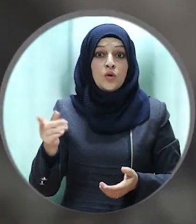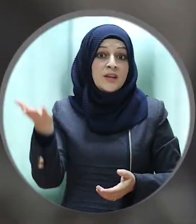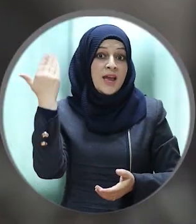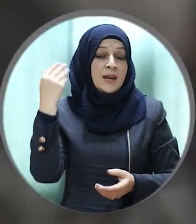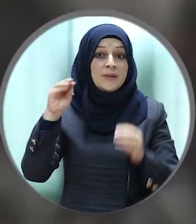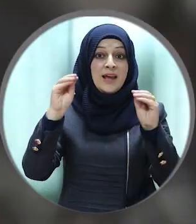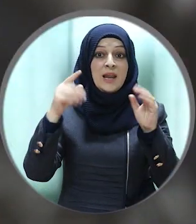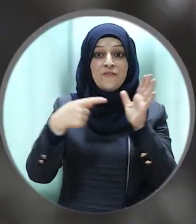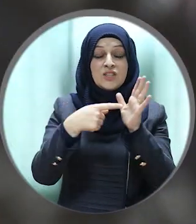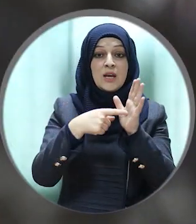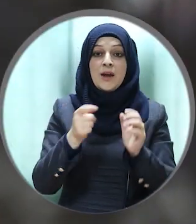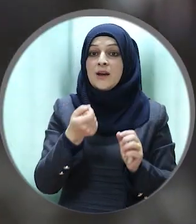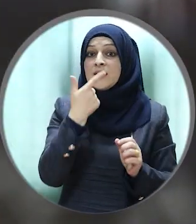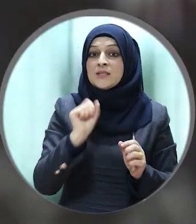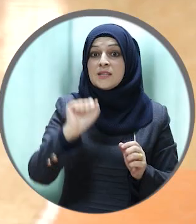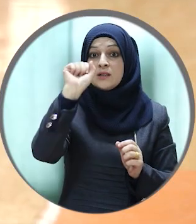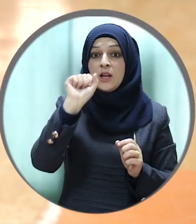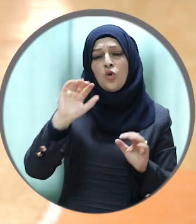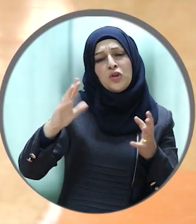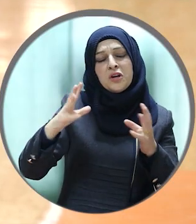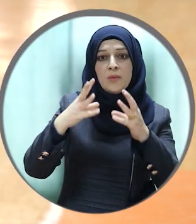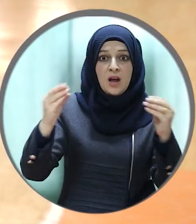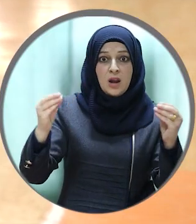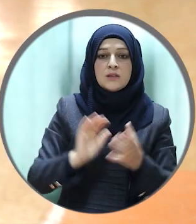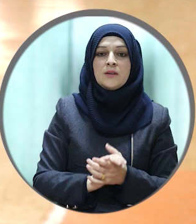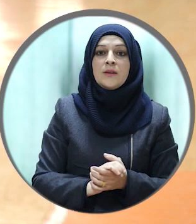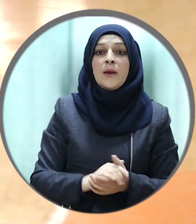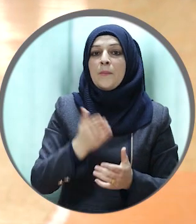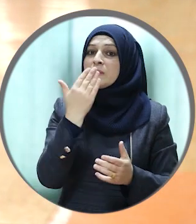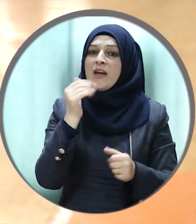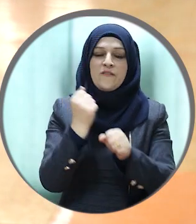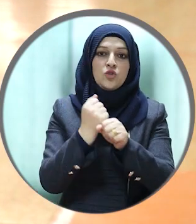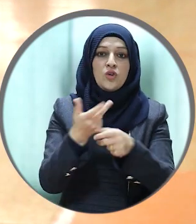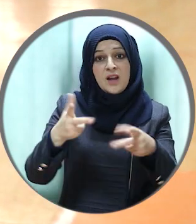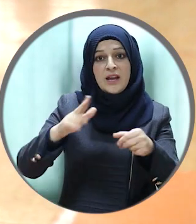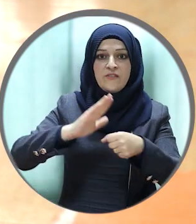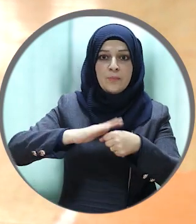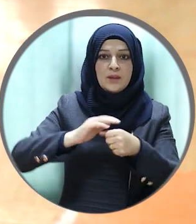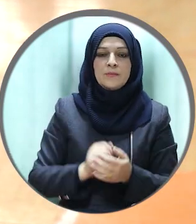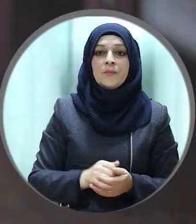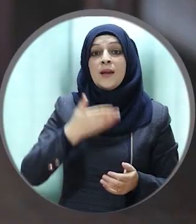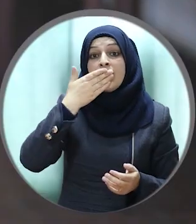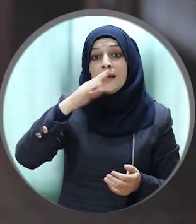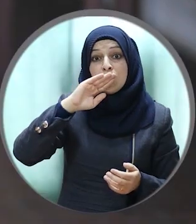أنا كنت بدرس صيدلة وعلى وشك خلصت، تقدر وخلصت وهلقيت قاعد